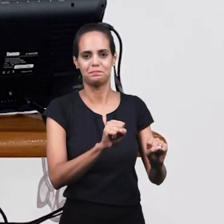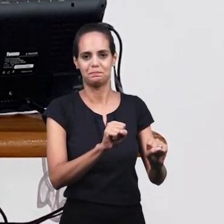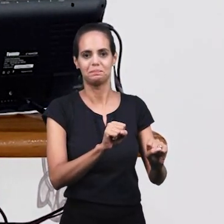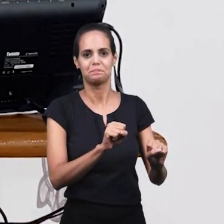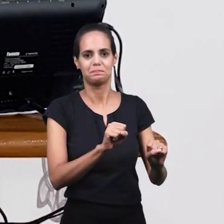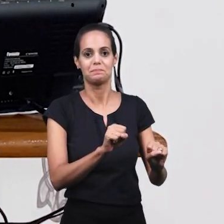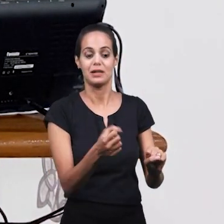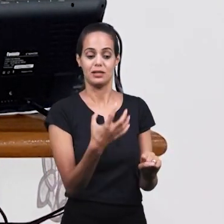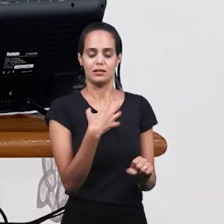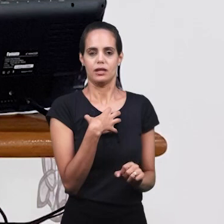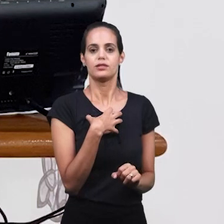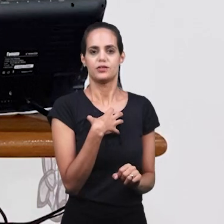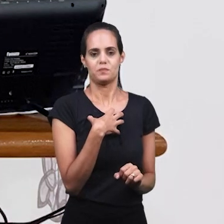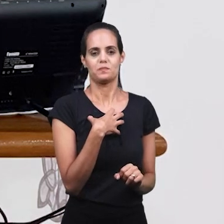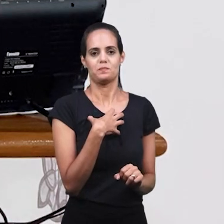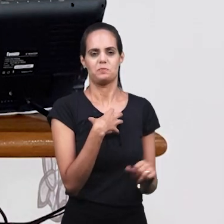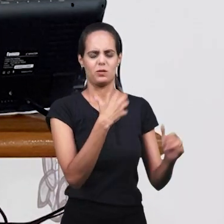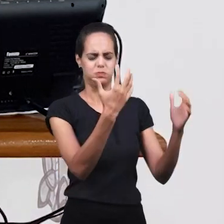adversités